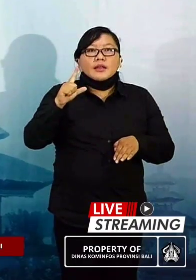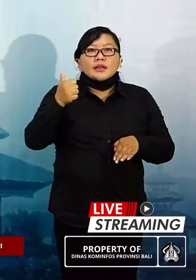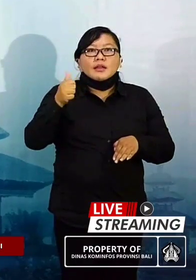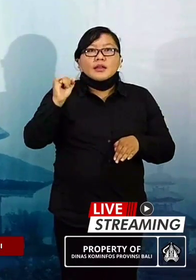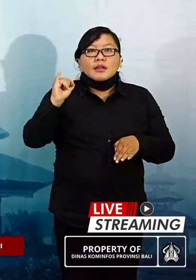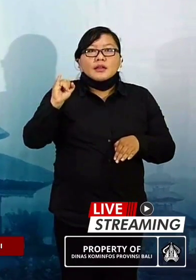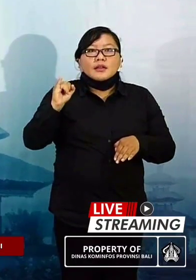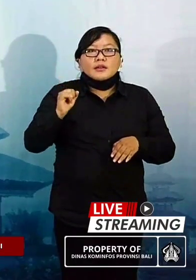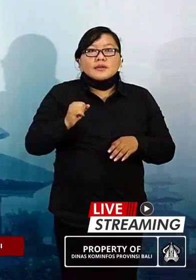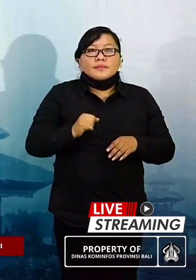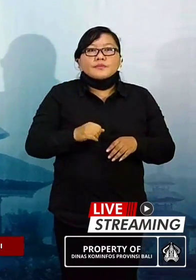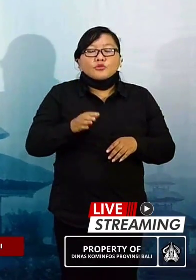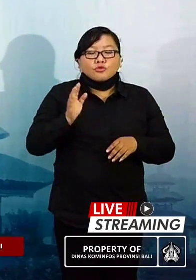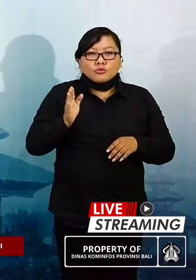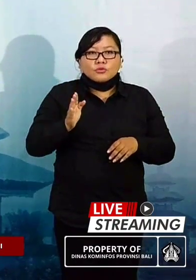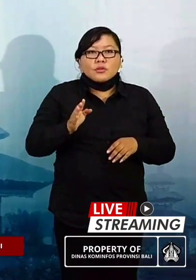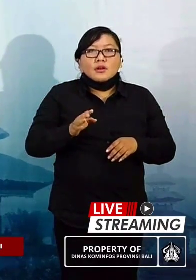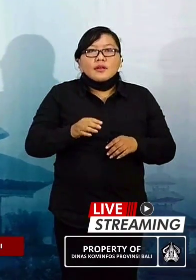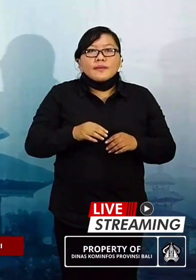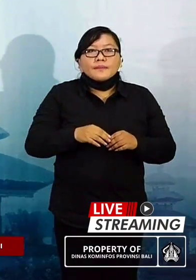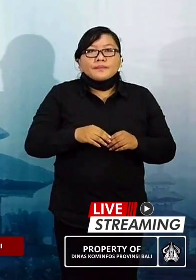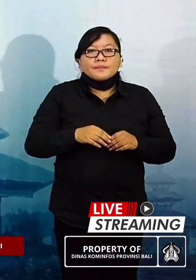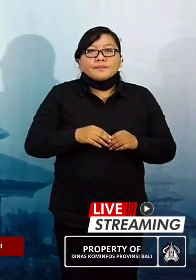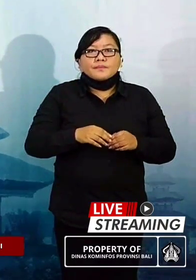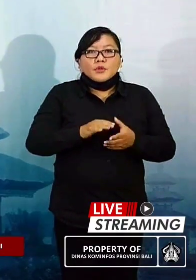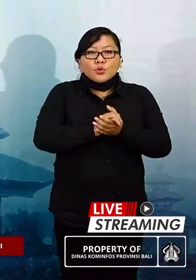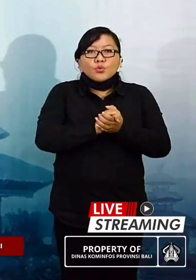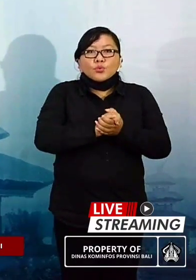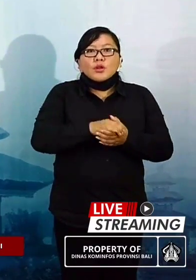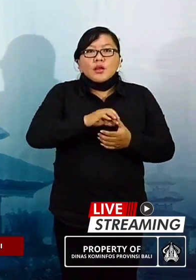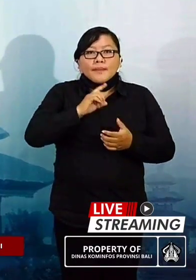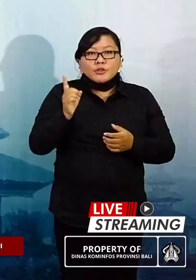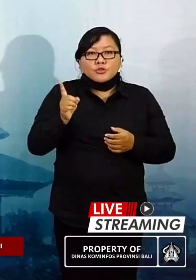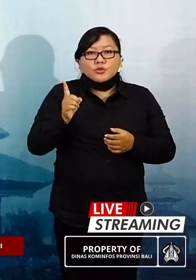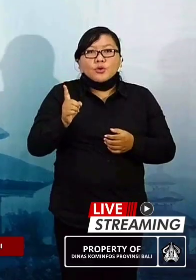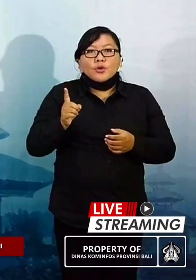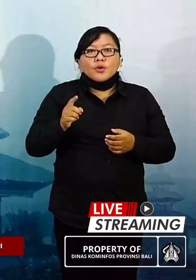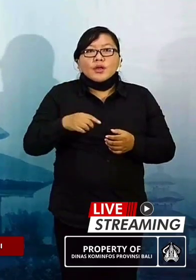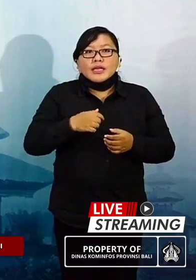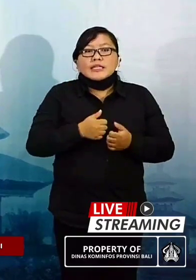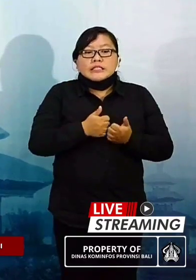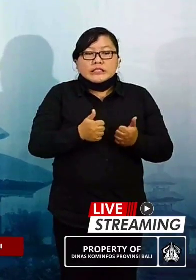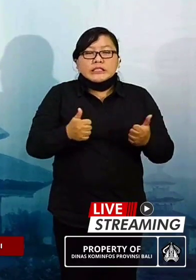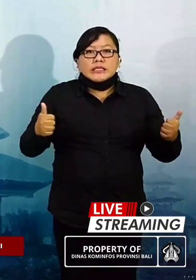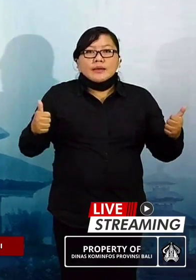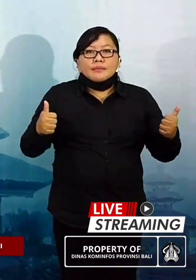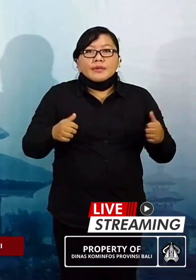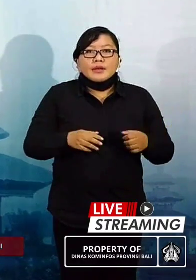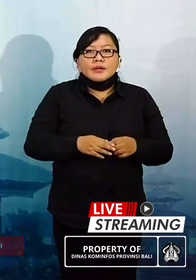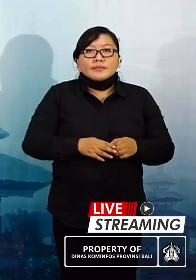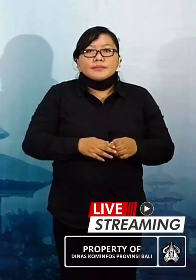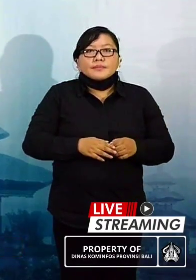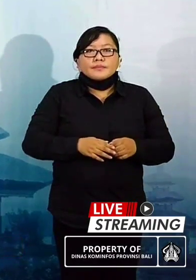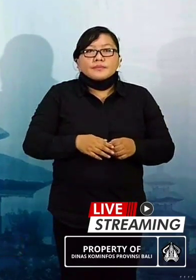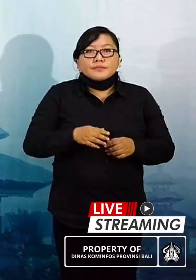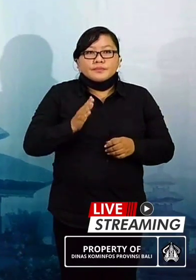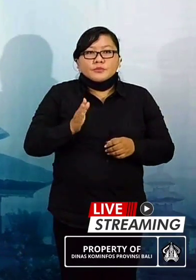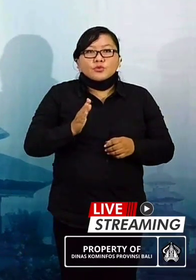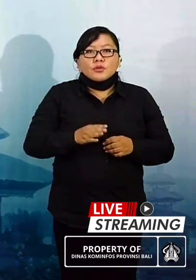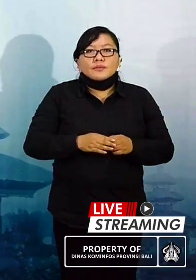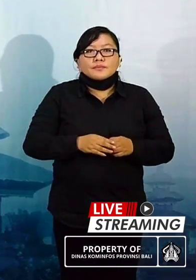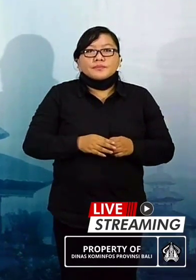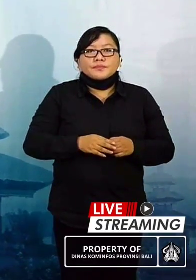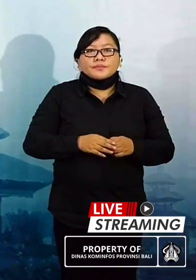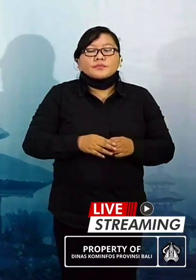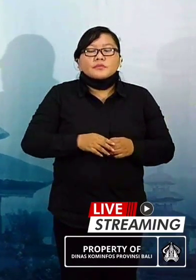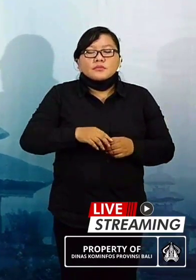itu suami sudah mendapatkan consumers tujuan mulai besok kita siapkan sebagai tempat karantina baru jadi